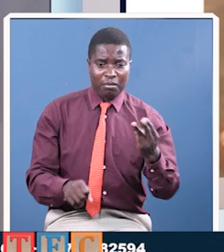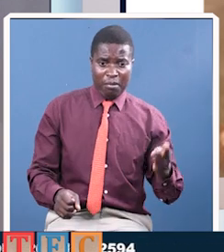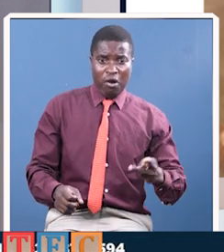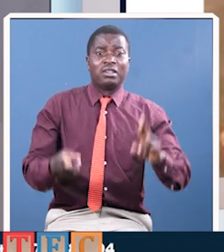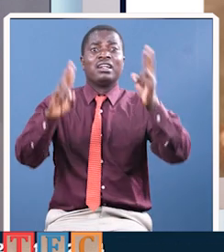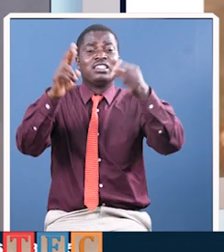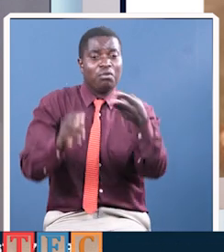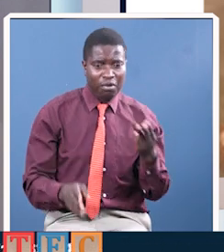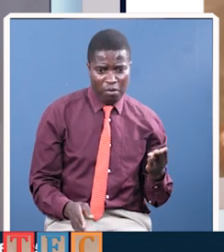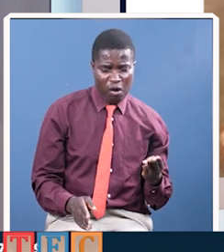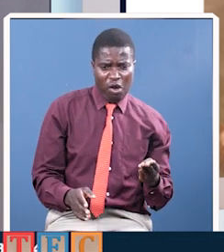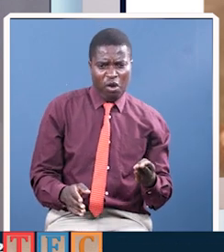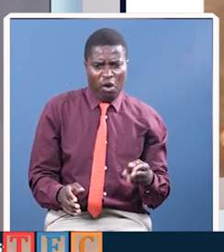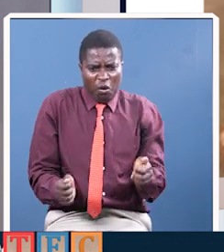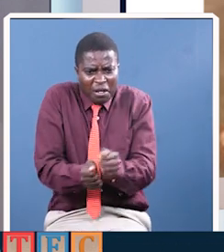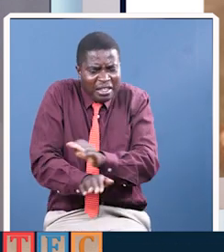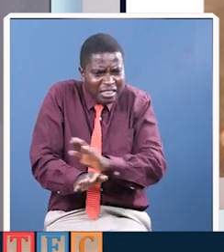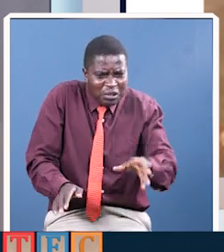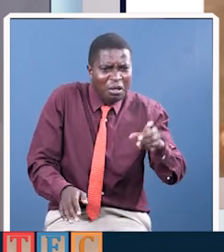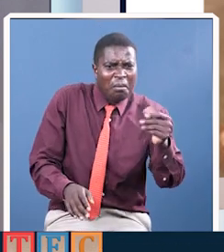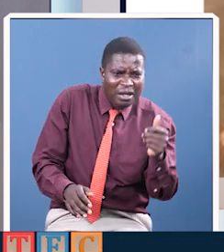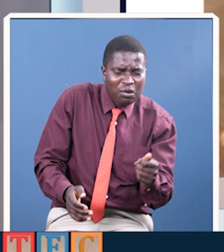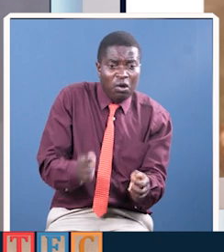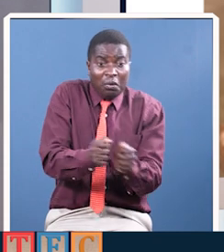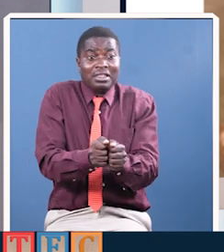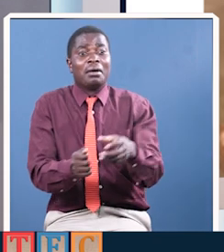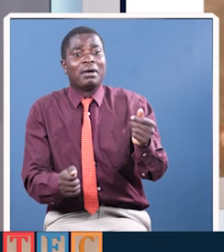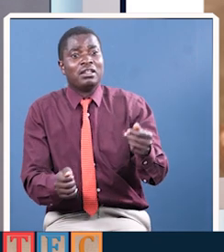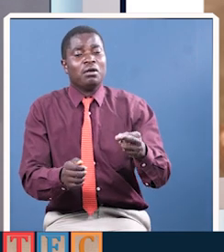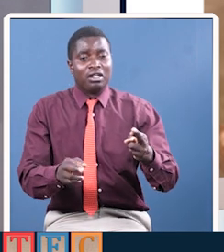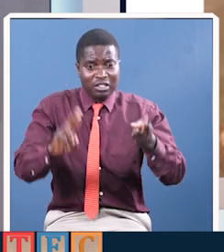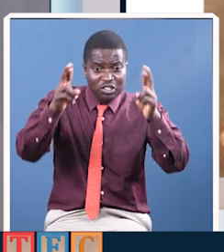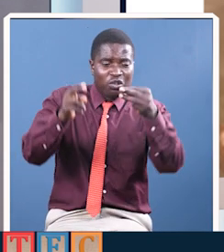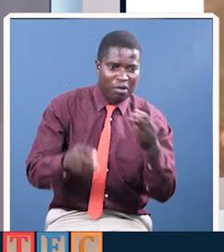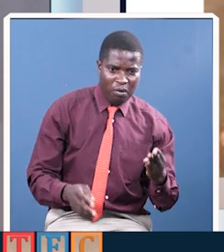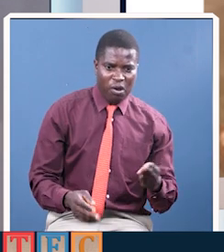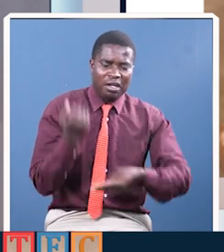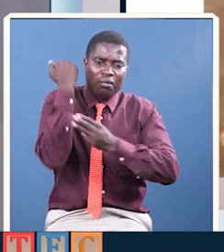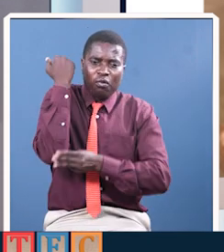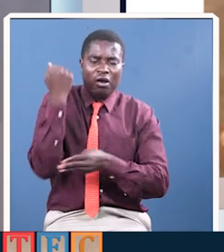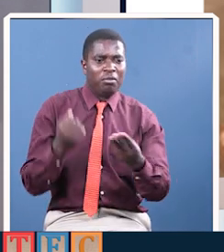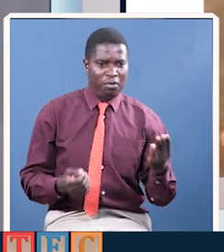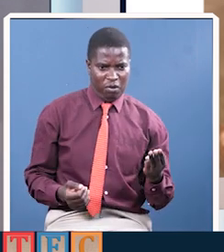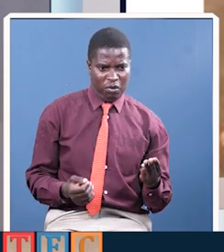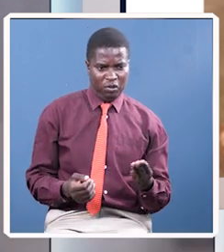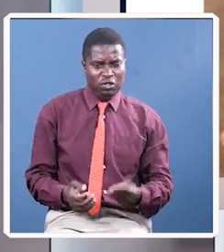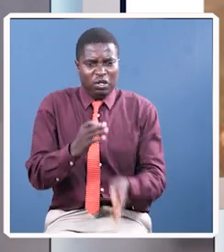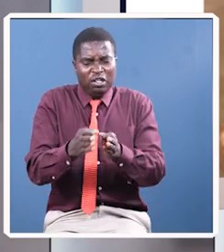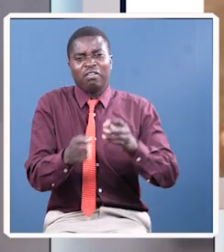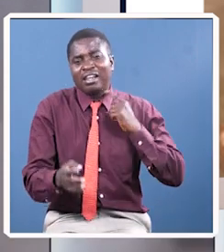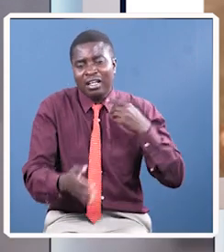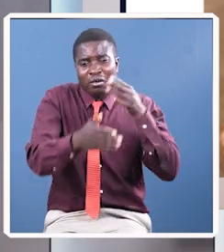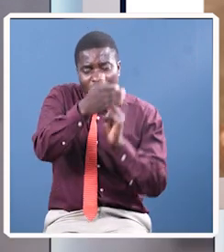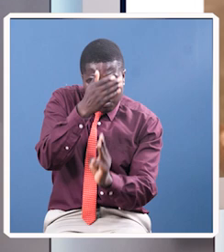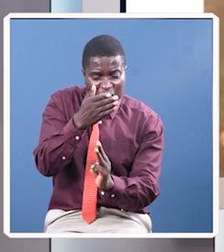mari nevasina, vane influence nevasina. Kureva kuti muprofita wenhema kana aiswa nadiabolos muguta